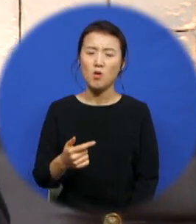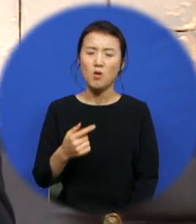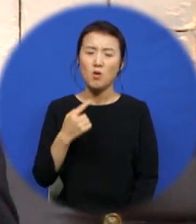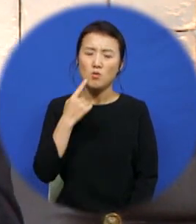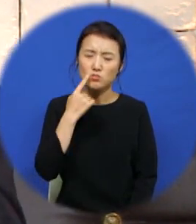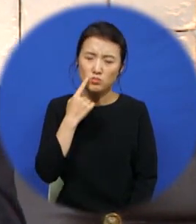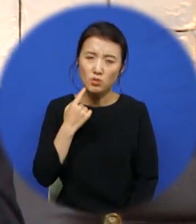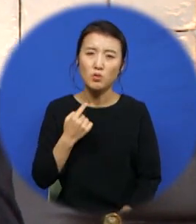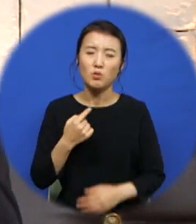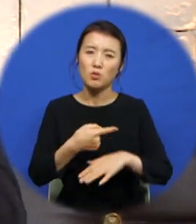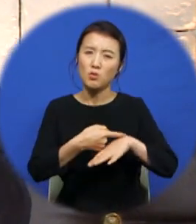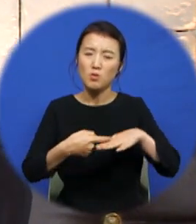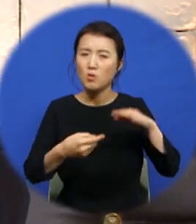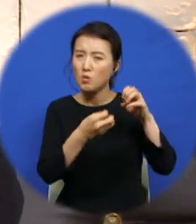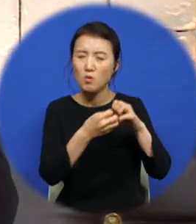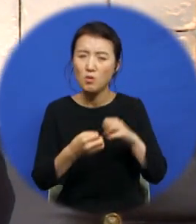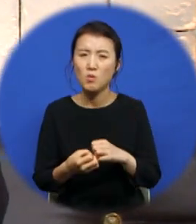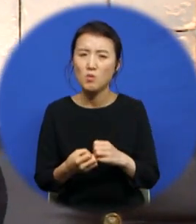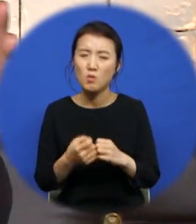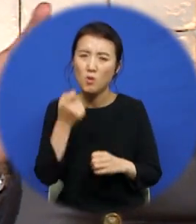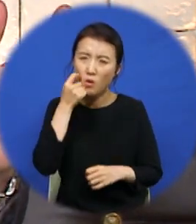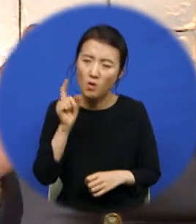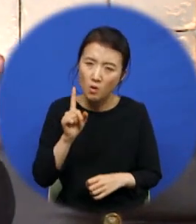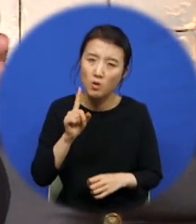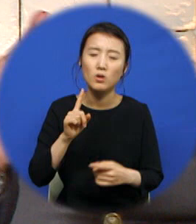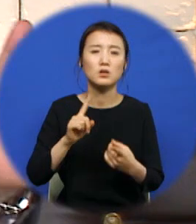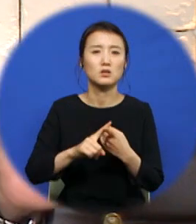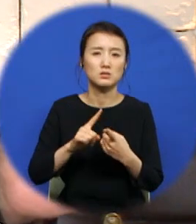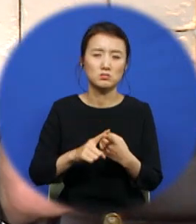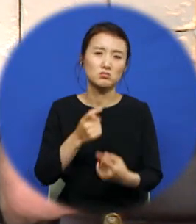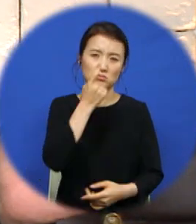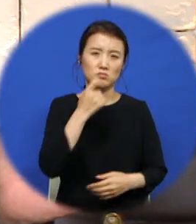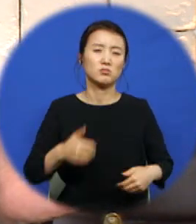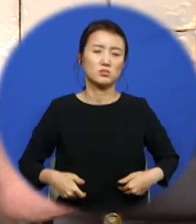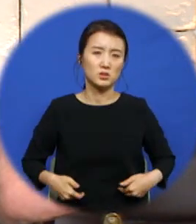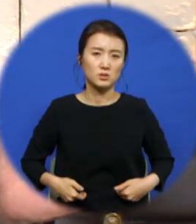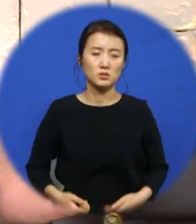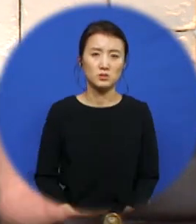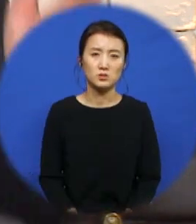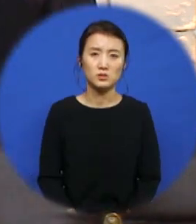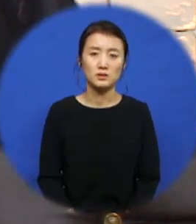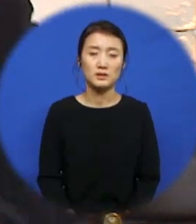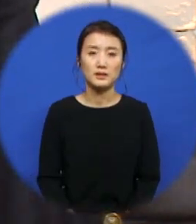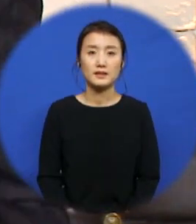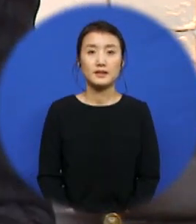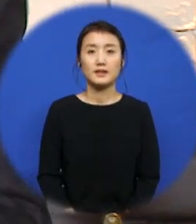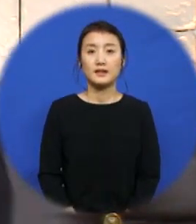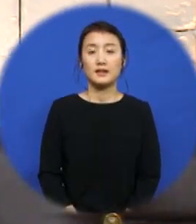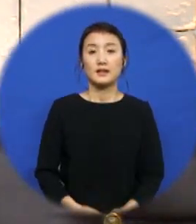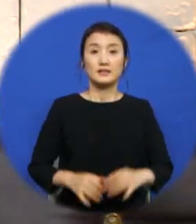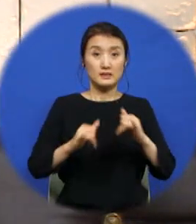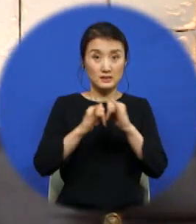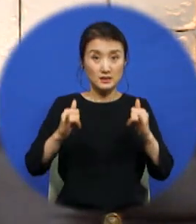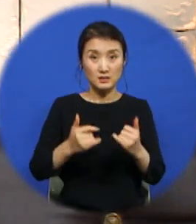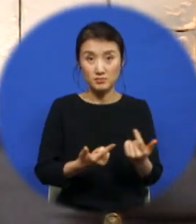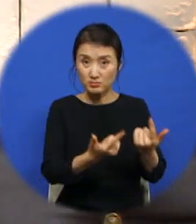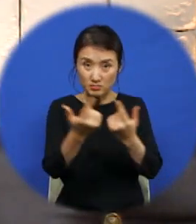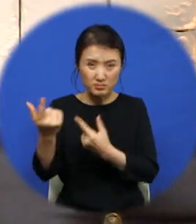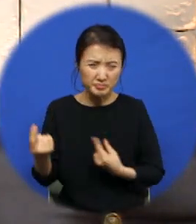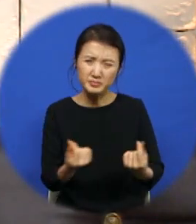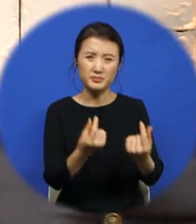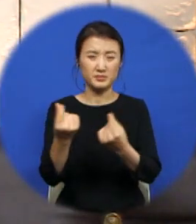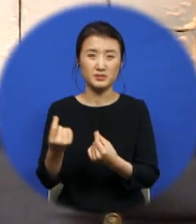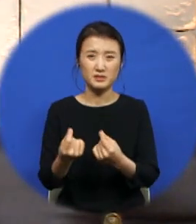보시고 여러분 사람은 하늘의 새로운 문 없거든요 예 자 꿈을 배우며 돼요